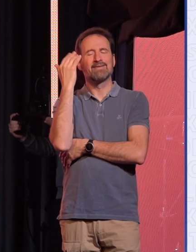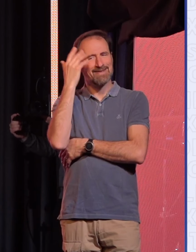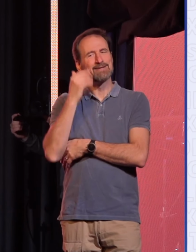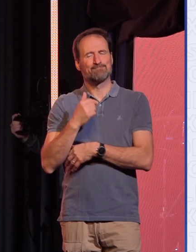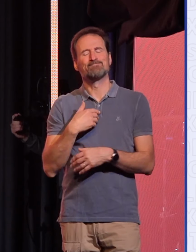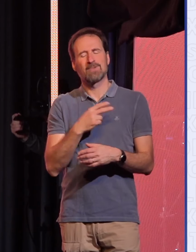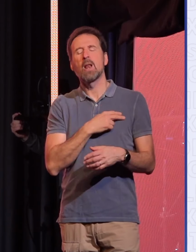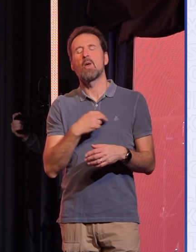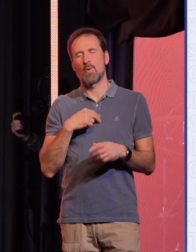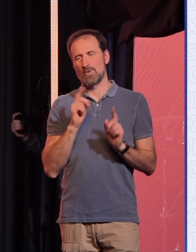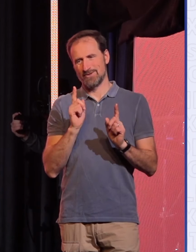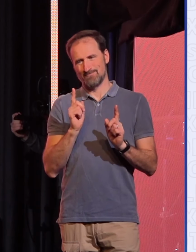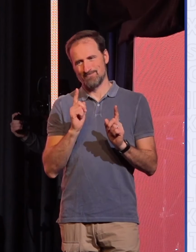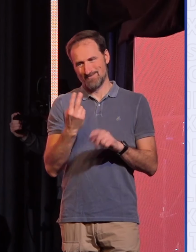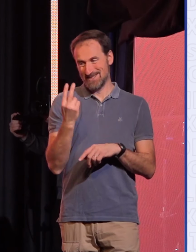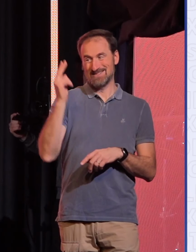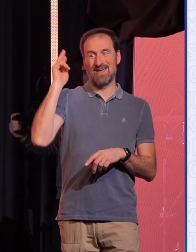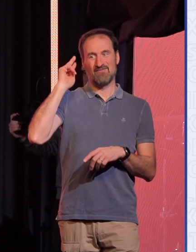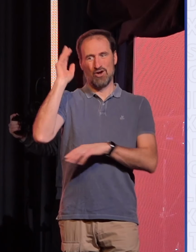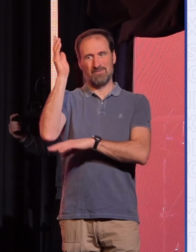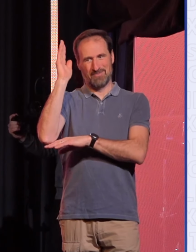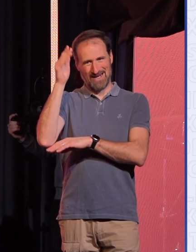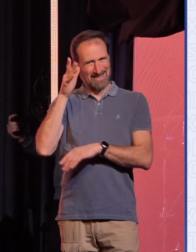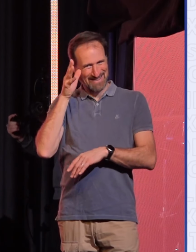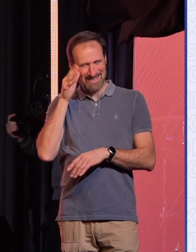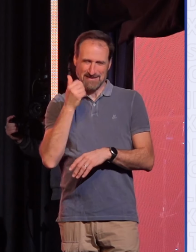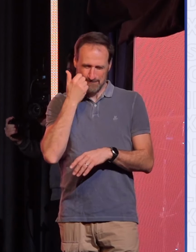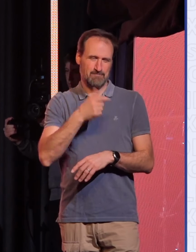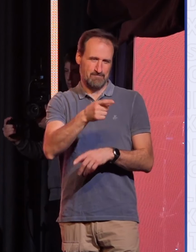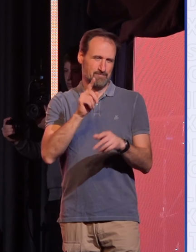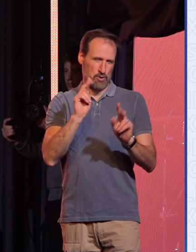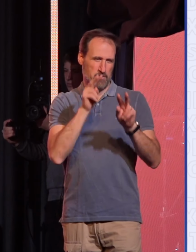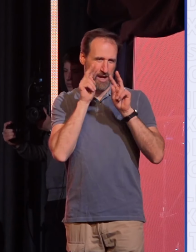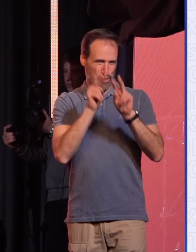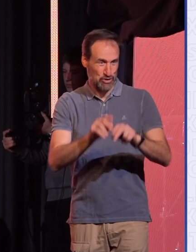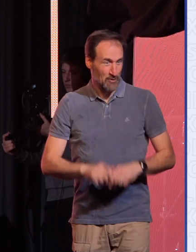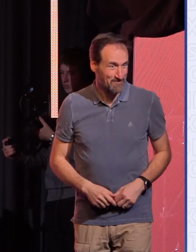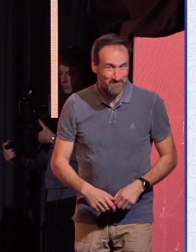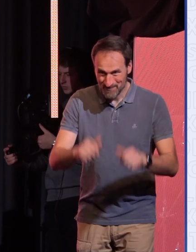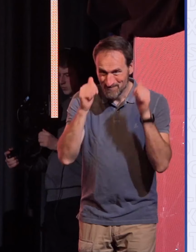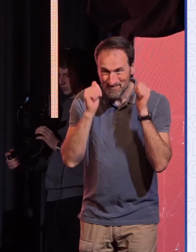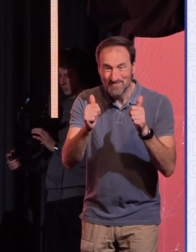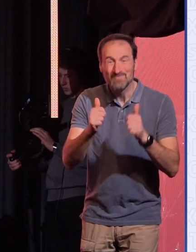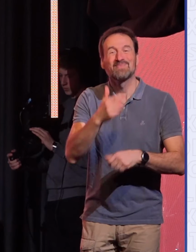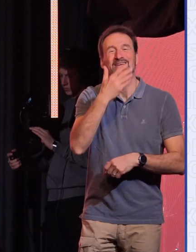Hey, vielen Dank und ich wünsche euch noch einen schönen Sonntag und wir sehen uns.